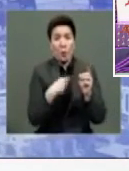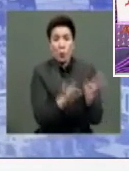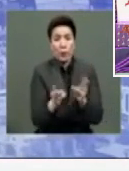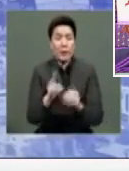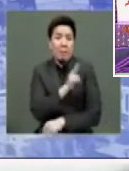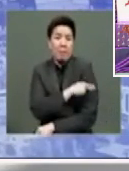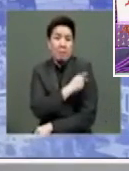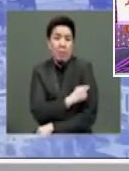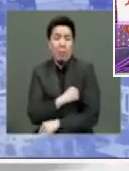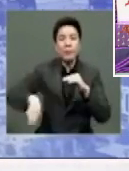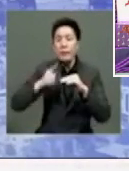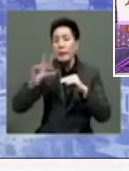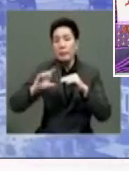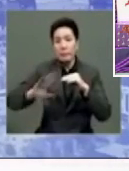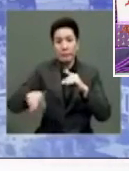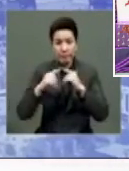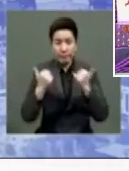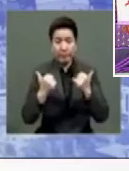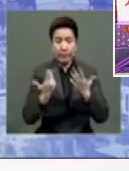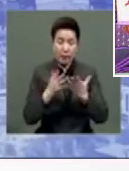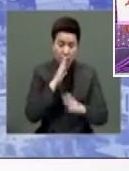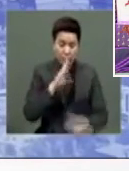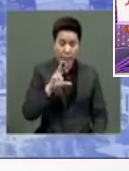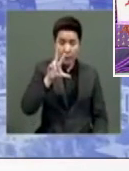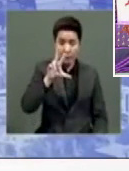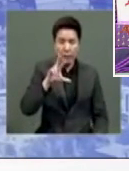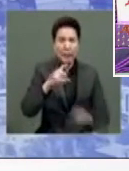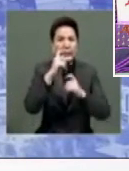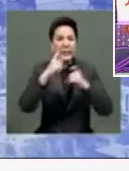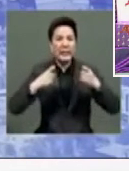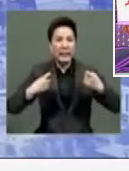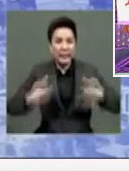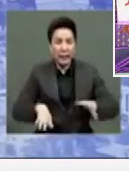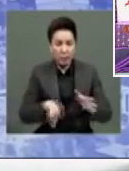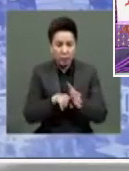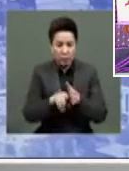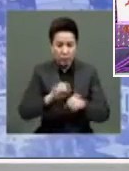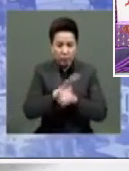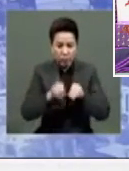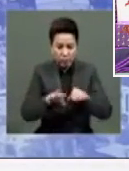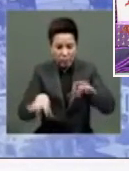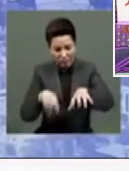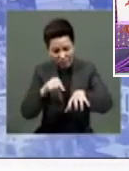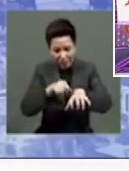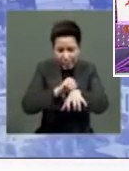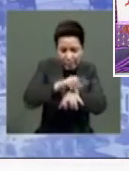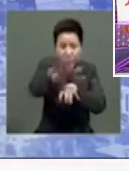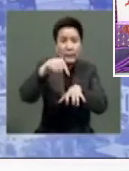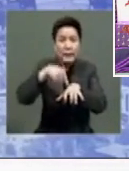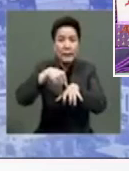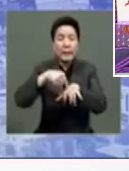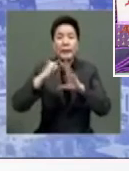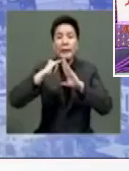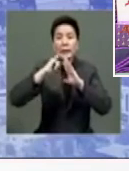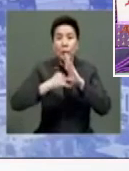ใช้มาตรการป้องกันและยับยั้งเสนอนายกให้ผ่อนคลายและกระชับมาตรการที่บังคับใช้กับสถานที่กิจกรรมตามที่เห็นสม